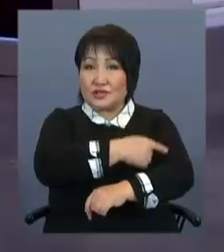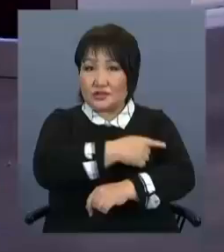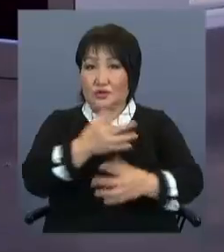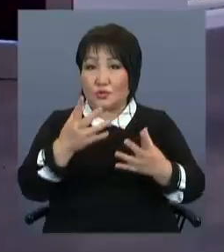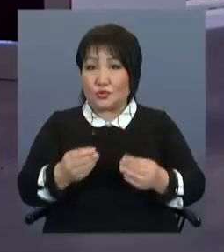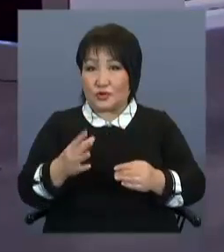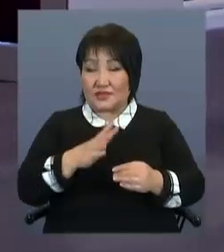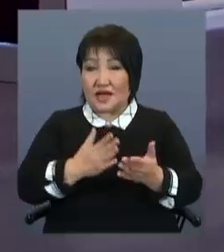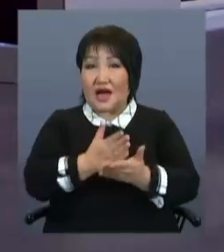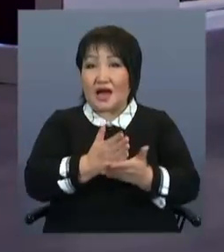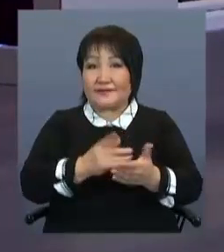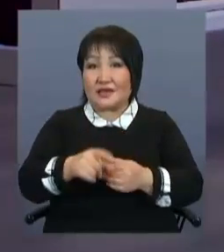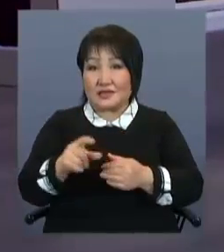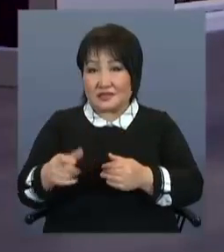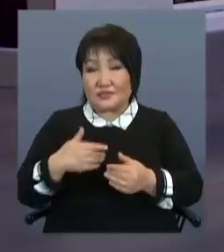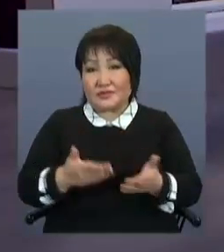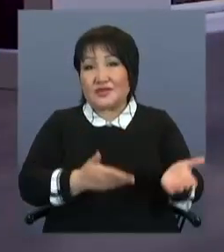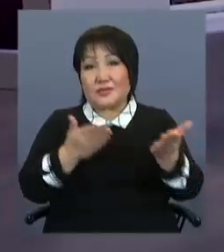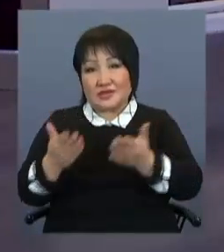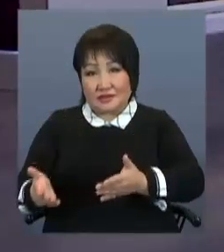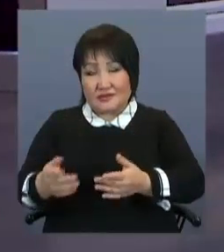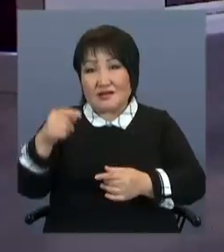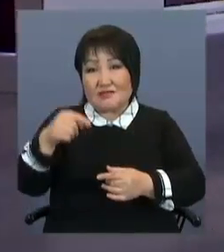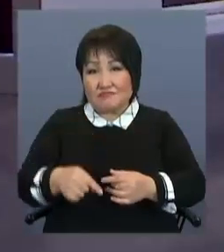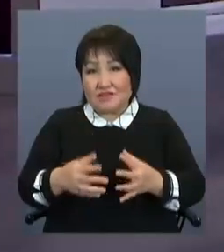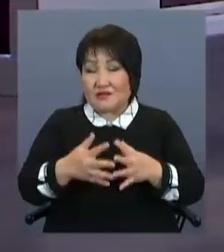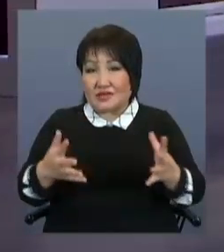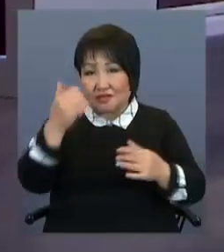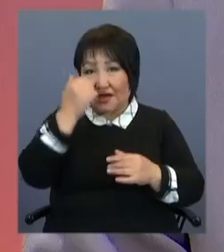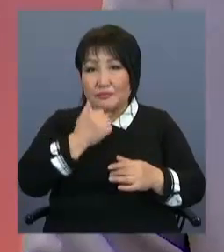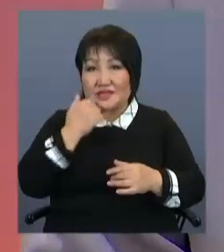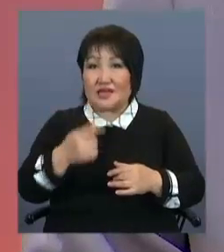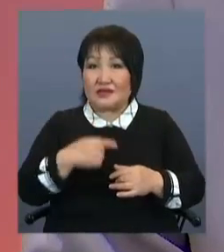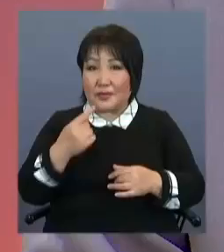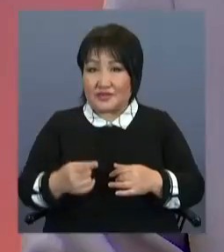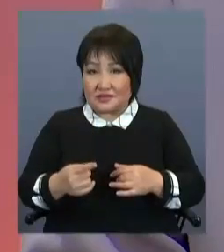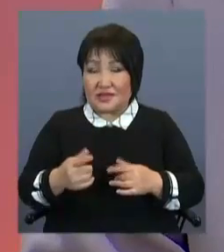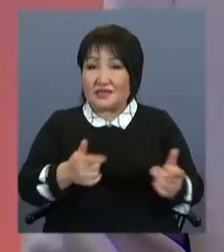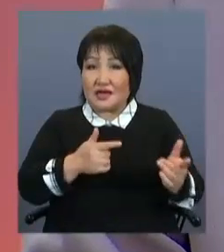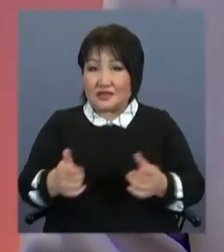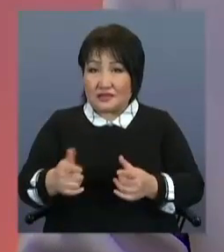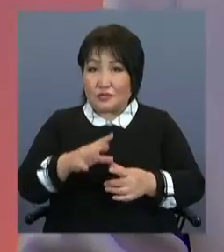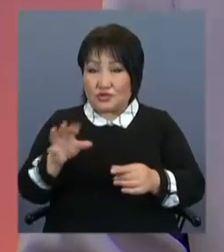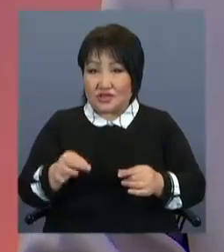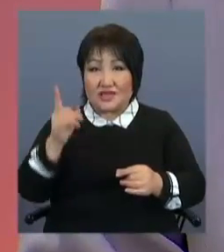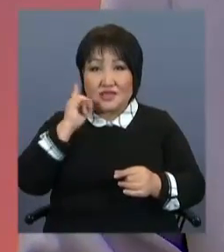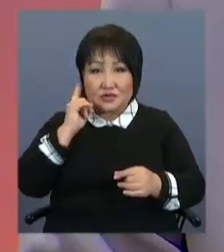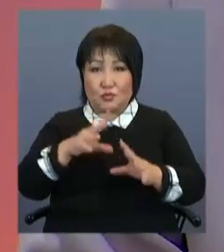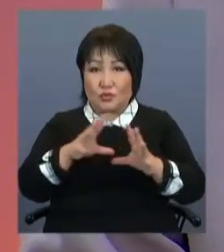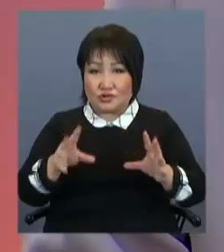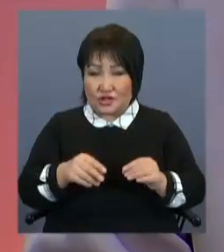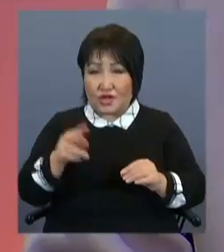тұрады. Мыңда бір рахмет айтамыз. Дайындық жүріп жатырған есту бойымша, оқуымша өте